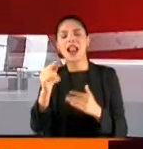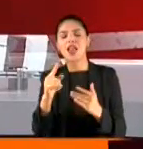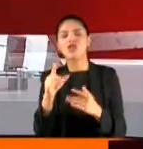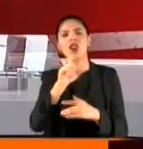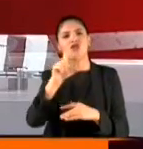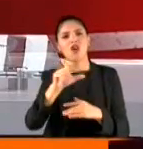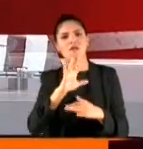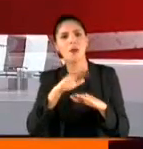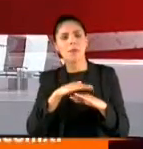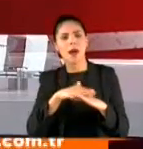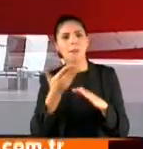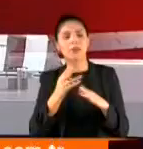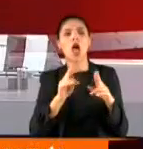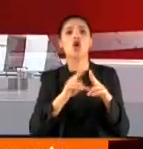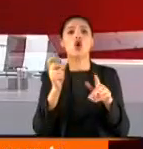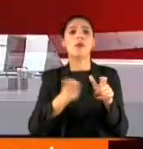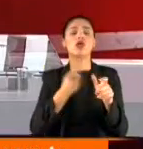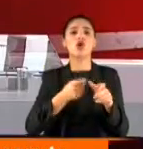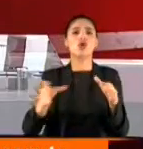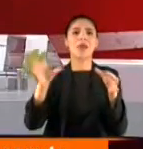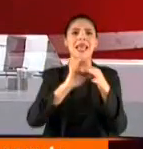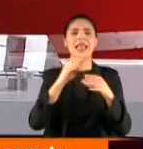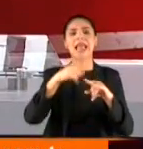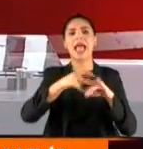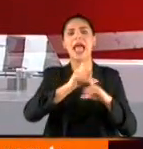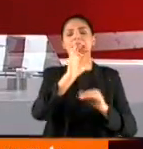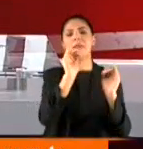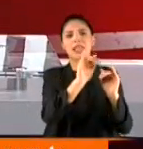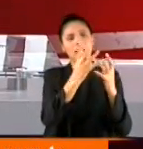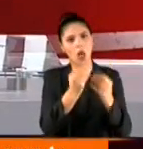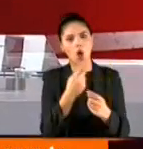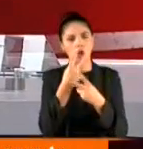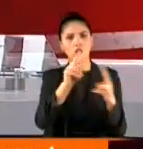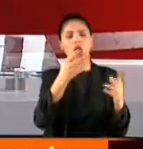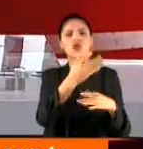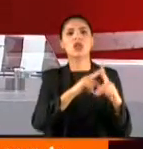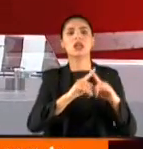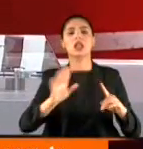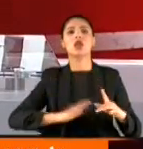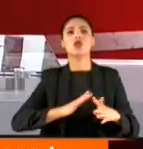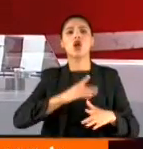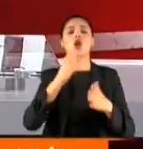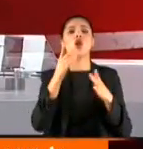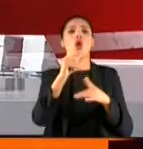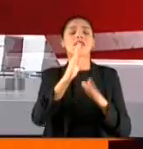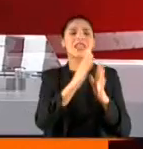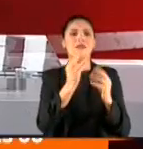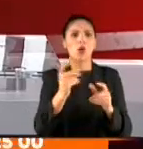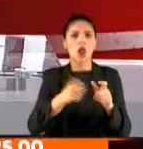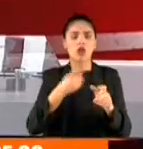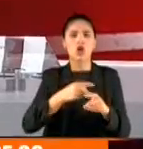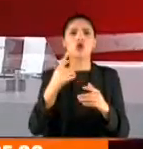yanıt verdi. Hem de Kobani soruşturması ile ilgili HDP'ye desteğini açıkladı. Kılıçdaroğlu yürütülen soruşturmayı amaç